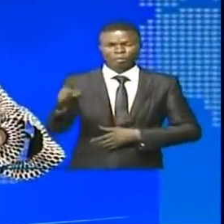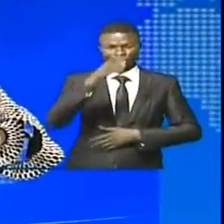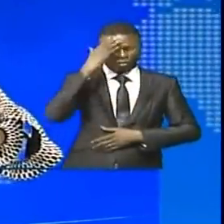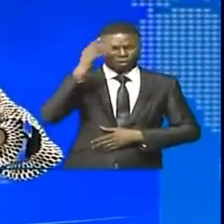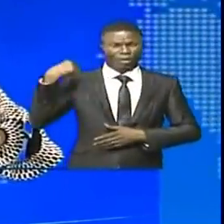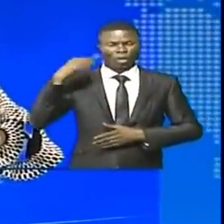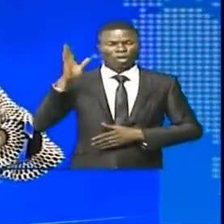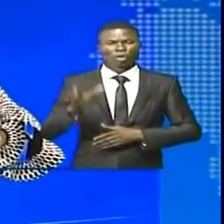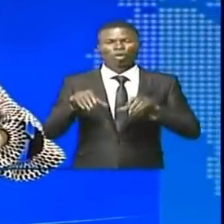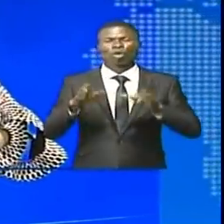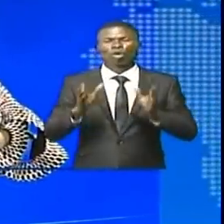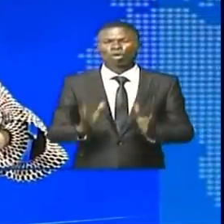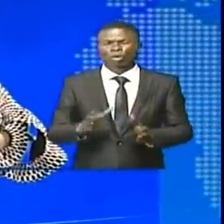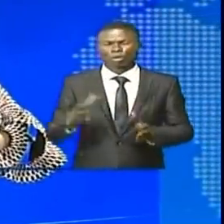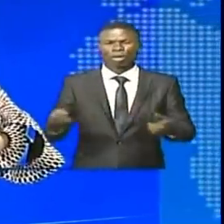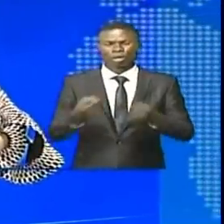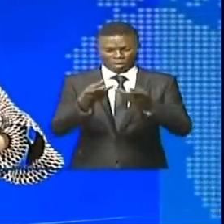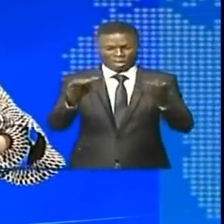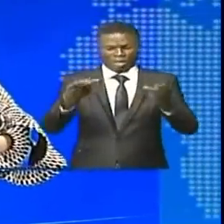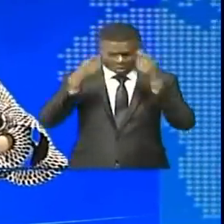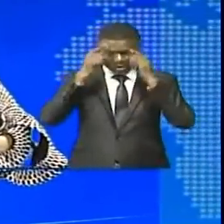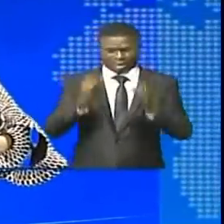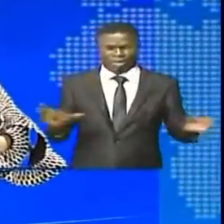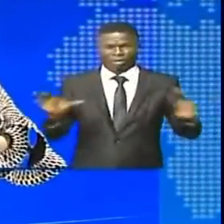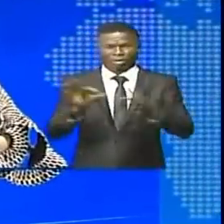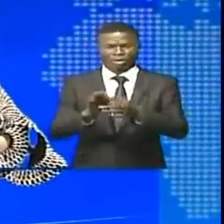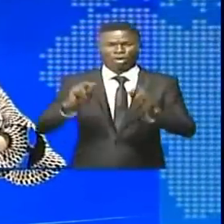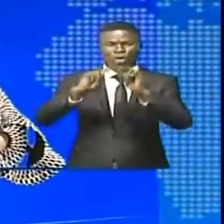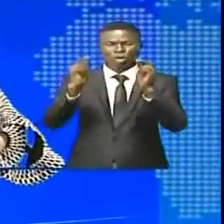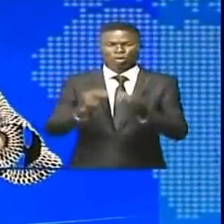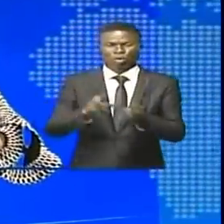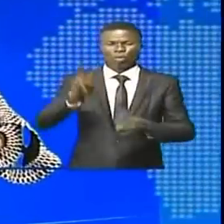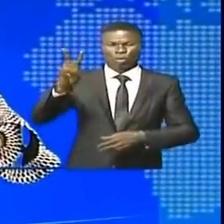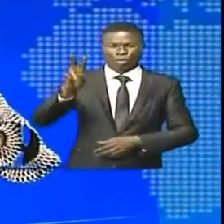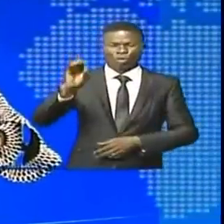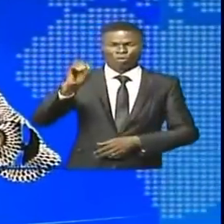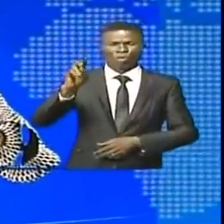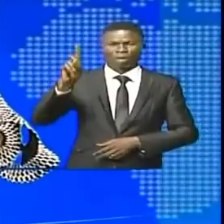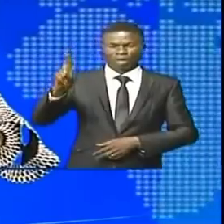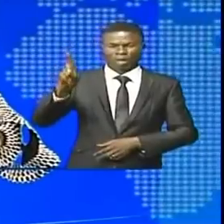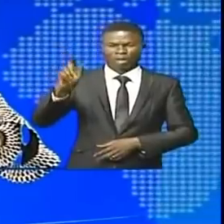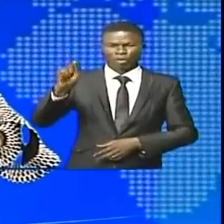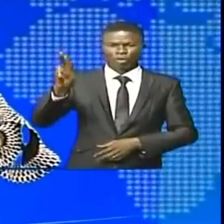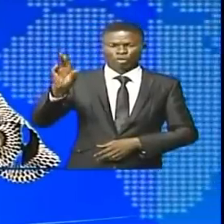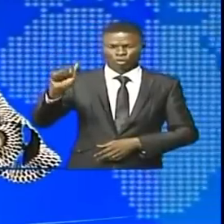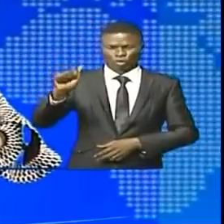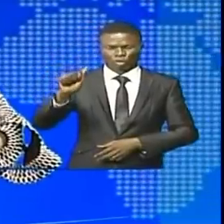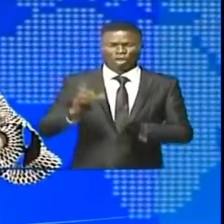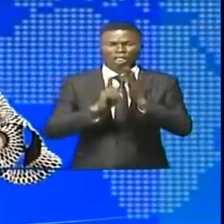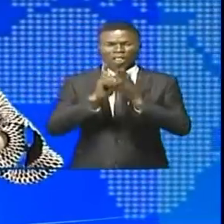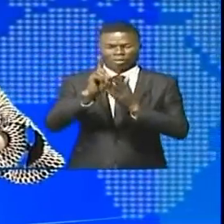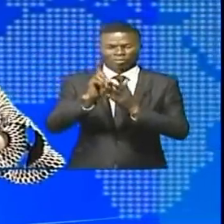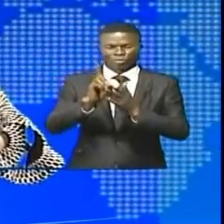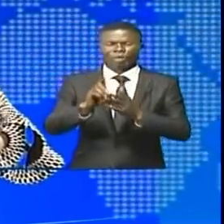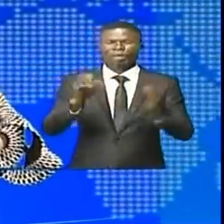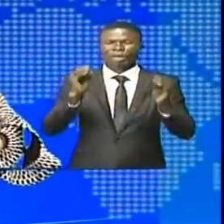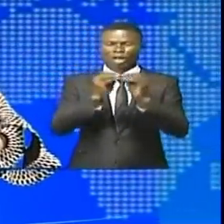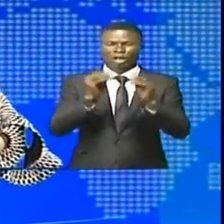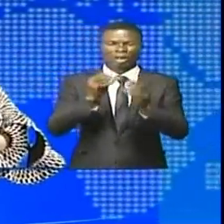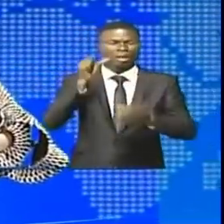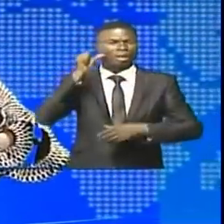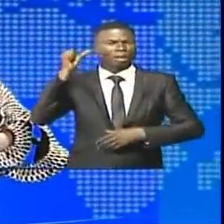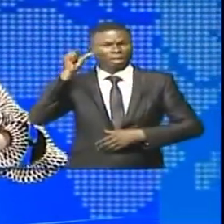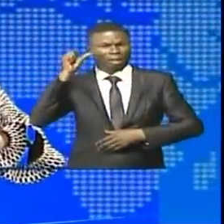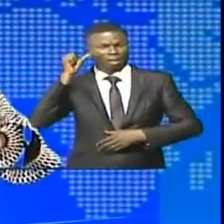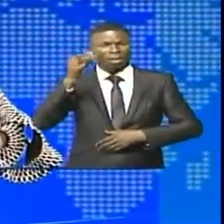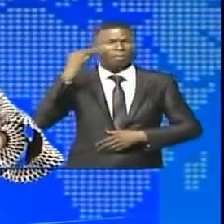congolais a trouvé un terrain d'entente avec le groupe vendra développment la question était au coeur d'un briefing organisé hier par la